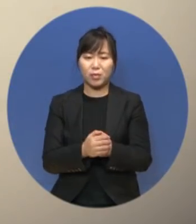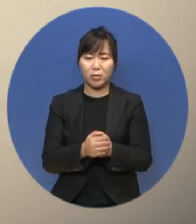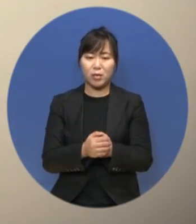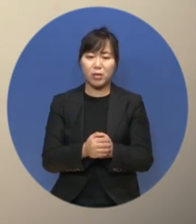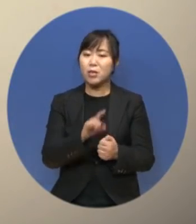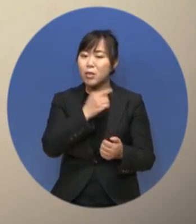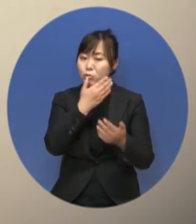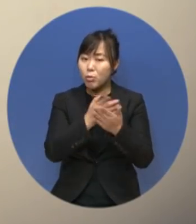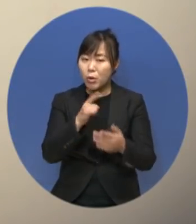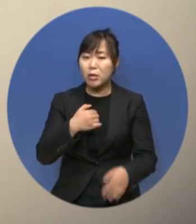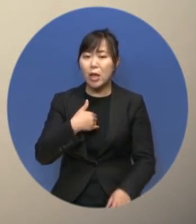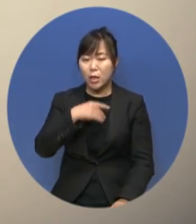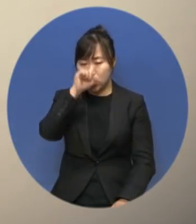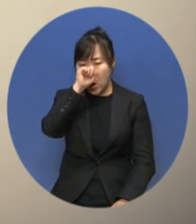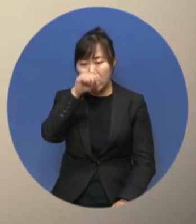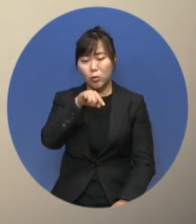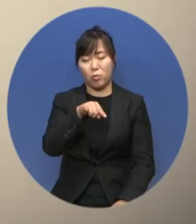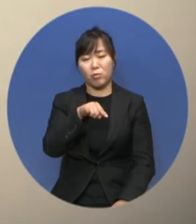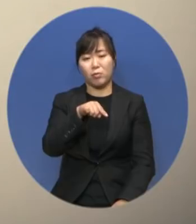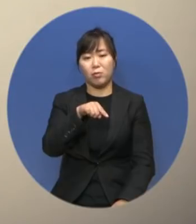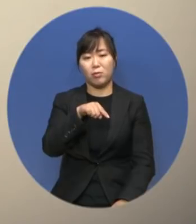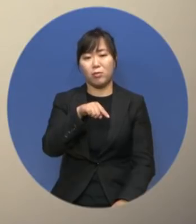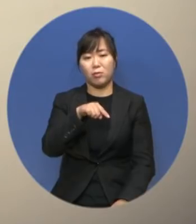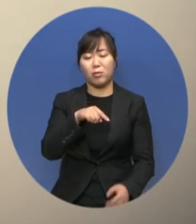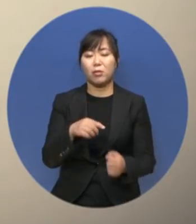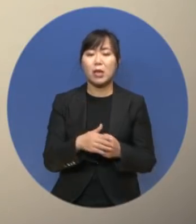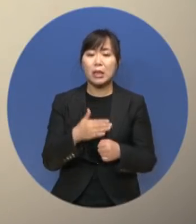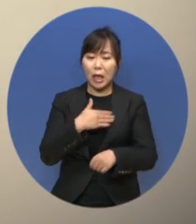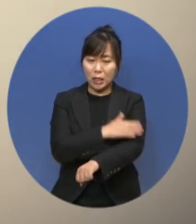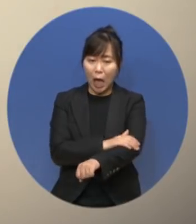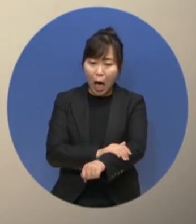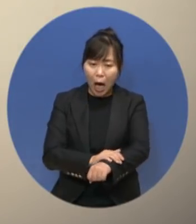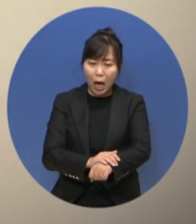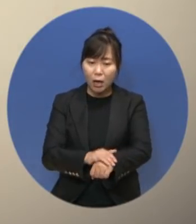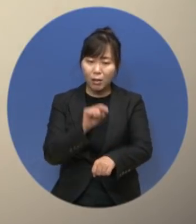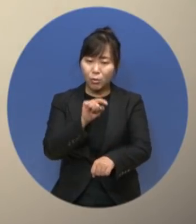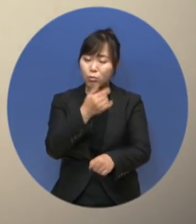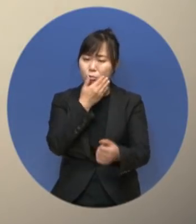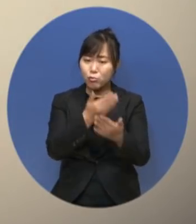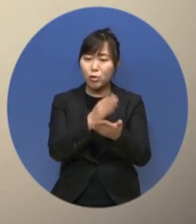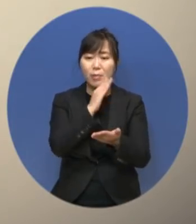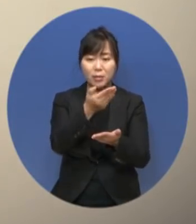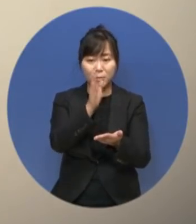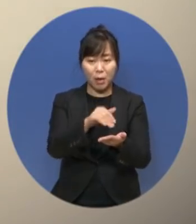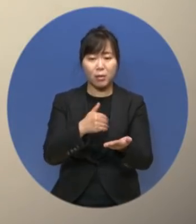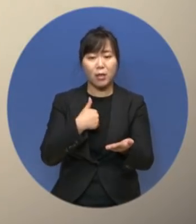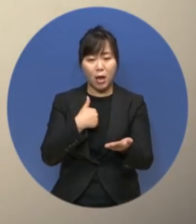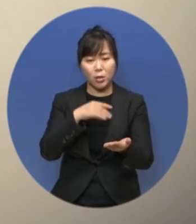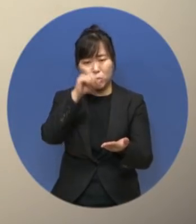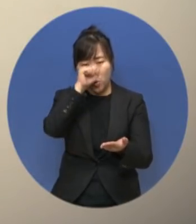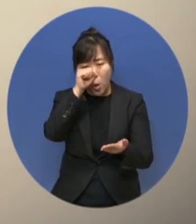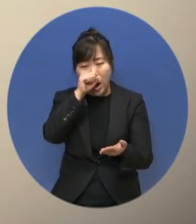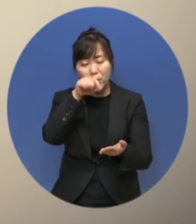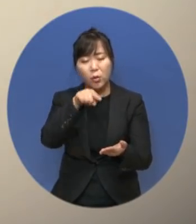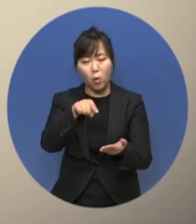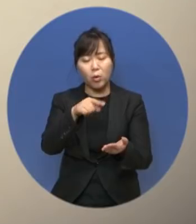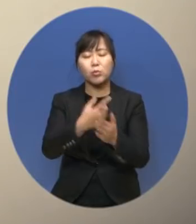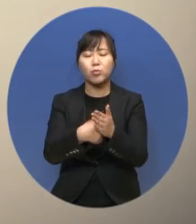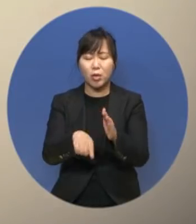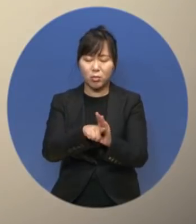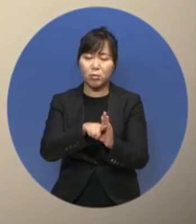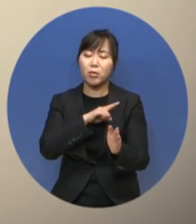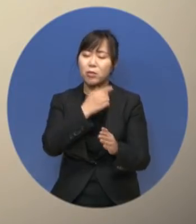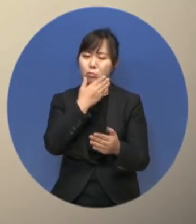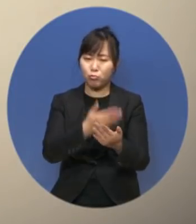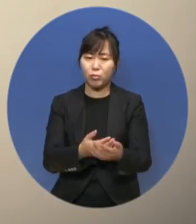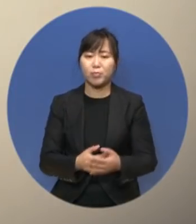무엇보다 중요한 게 내가 좋아하는 거. 내가 잘하는 것도 중요하지만 내가 좋아하는 걸 하는 게 가장 중요할